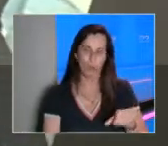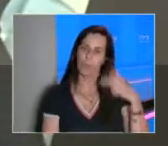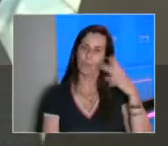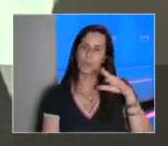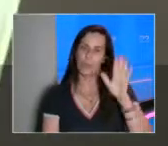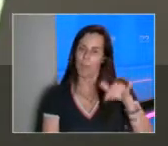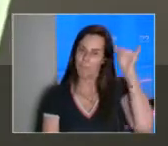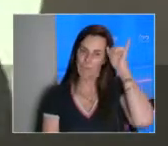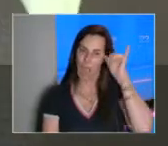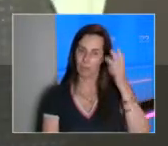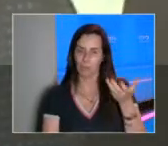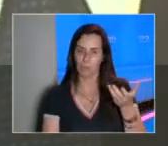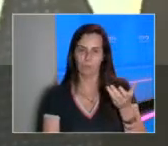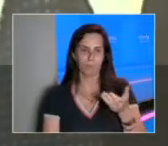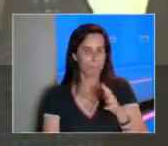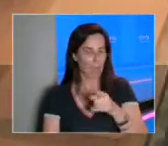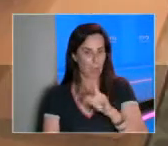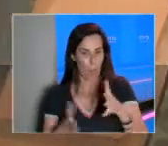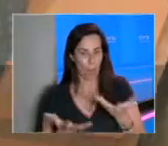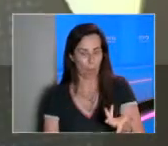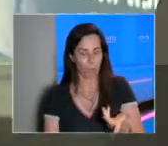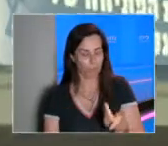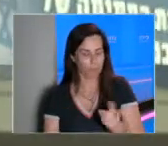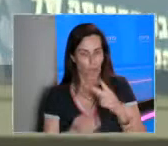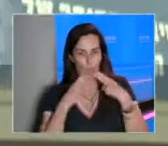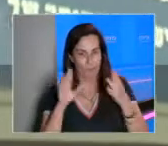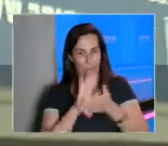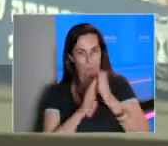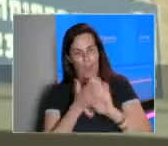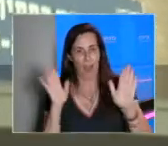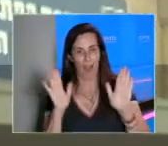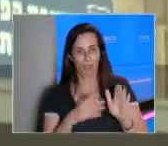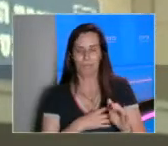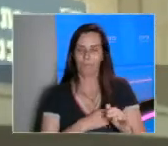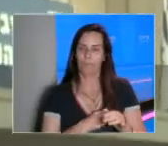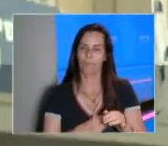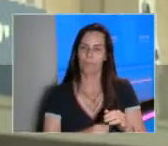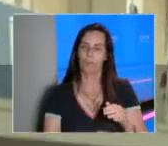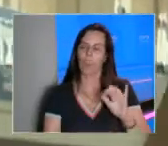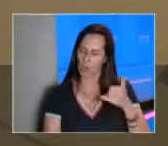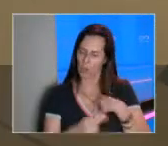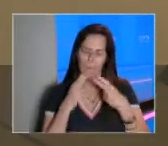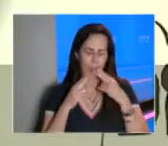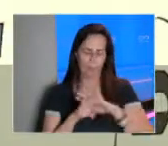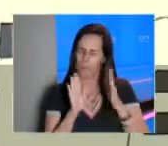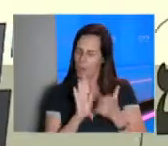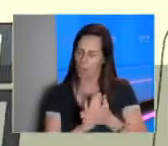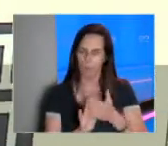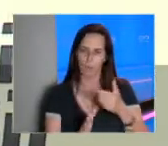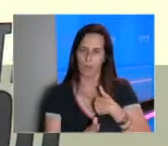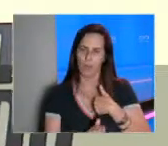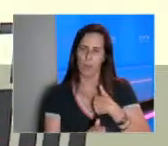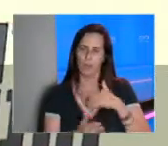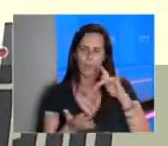וכמובן מירדן. אין חשש? אתם לא מתייחסים לדבר הזה בכלל? א', אנחנו מתייחסים לכל דבר, כי